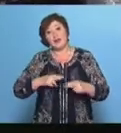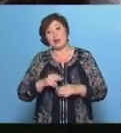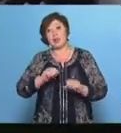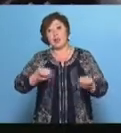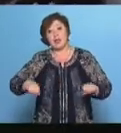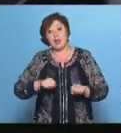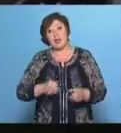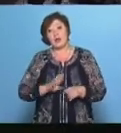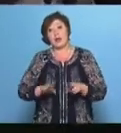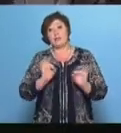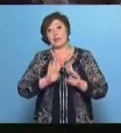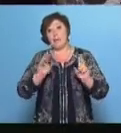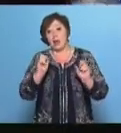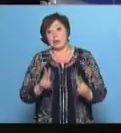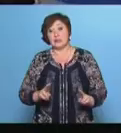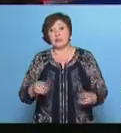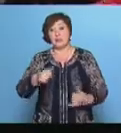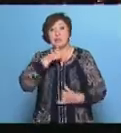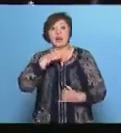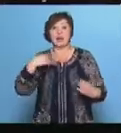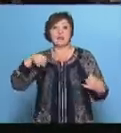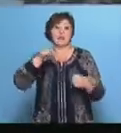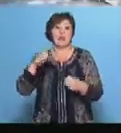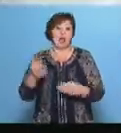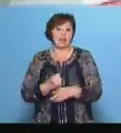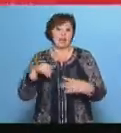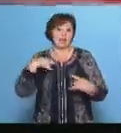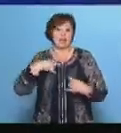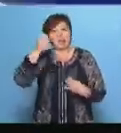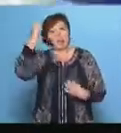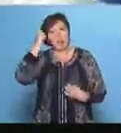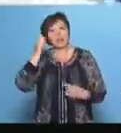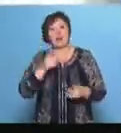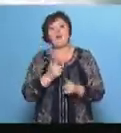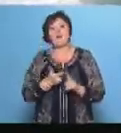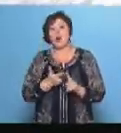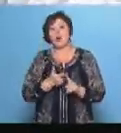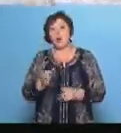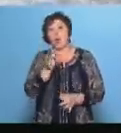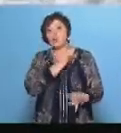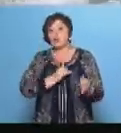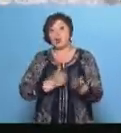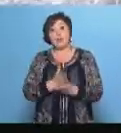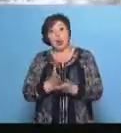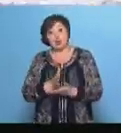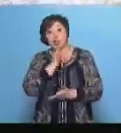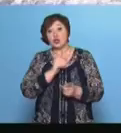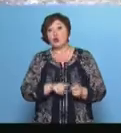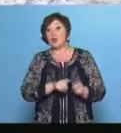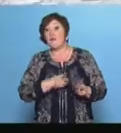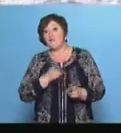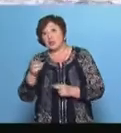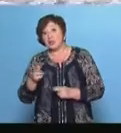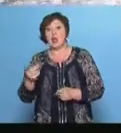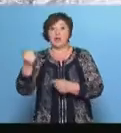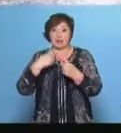правила безопасности, примерка спасательных жилетов и касок – это первое. Второе – обсуждение маршрута. Сроки выезда и прибытия заранее